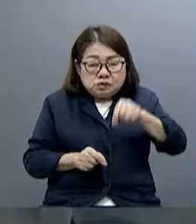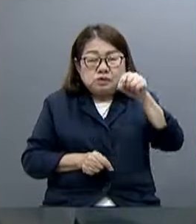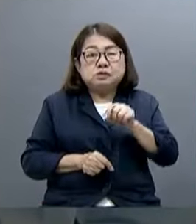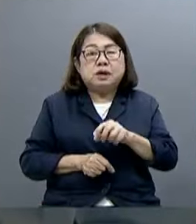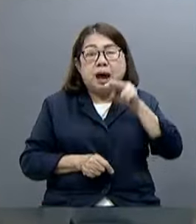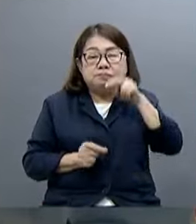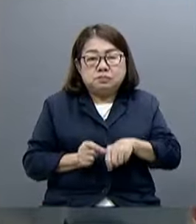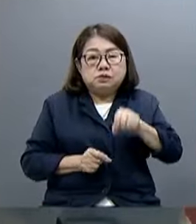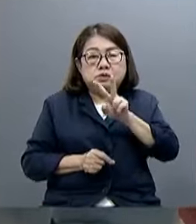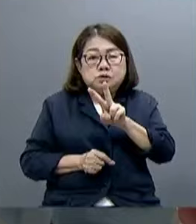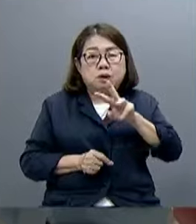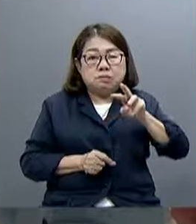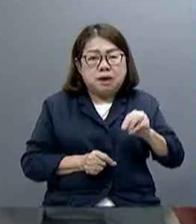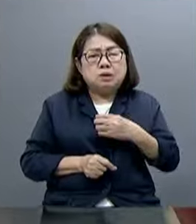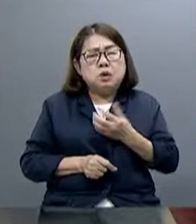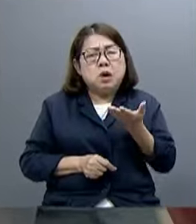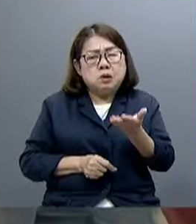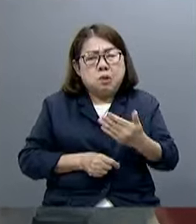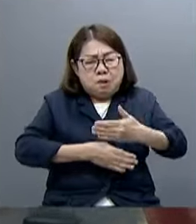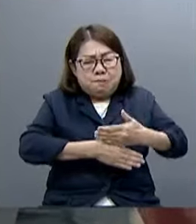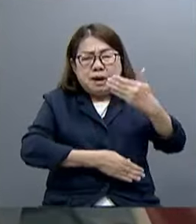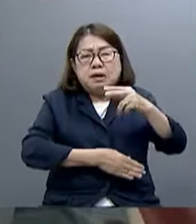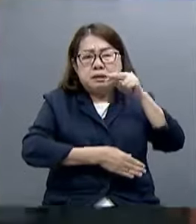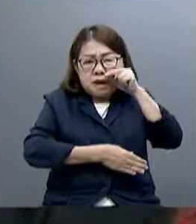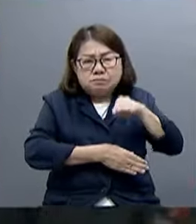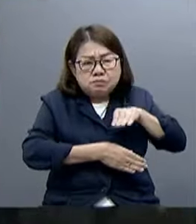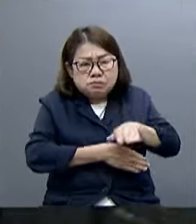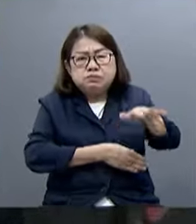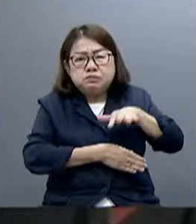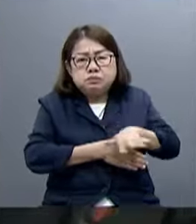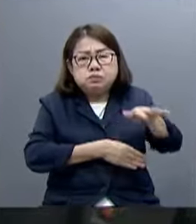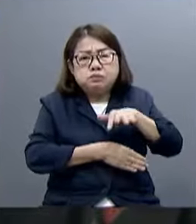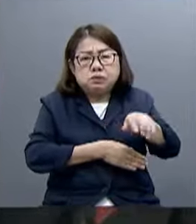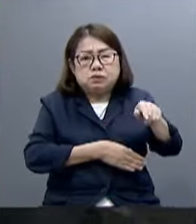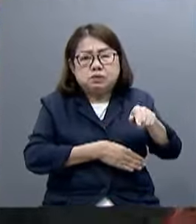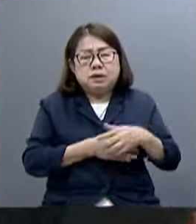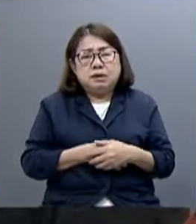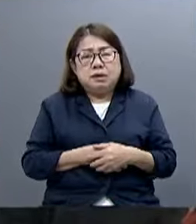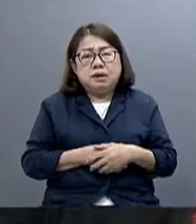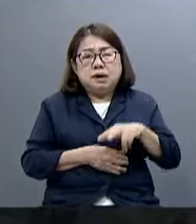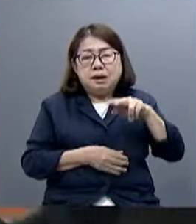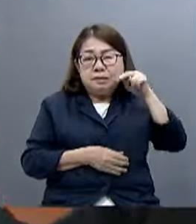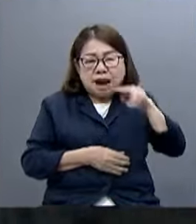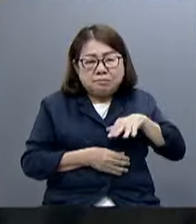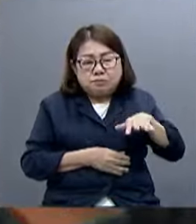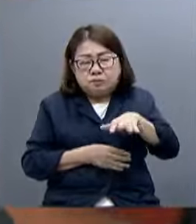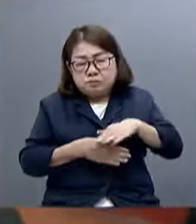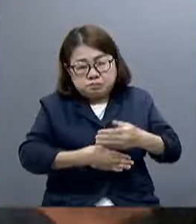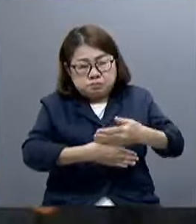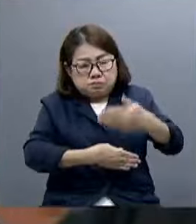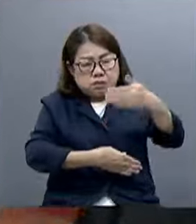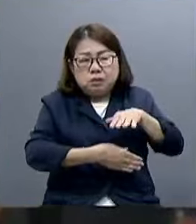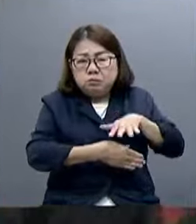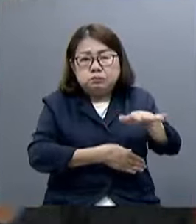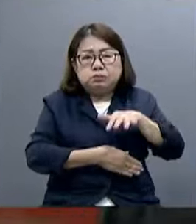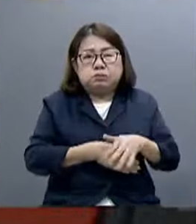ากให้กรมชลประทานเปิดการระบายน้ำเข้าสู่ทุ่งผักไห่ซึ่งจะรับน้ำมาจากแม่น้ำน้อยมากกว่านี้เพราะมองว่